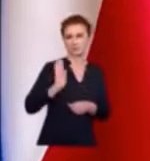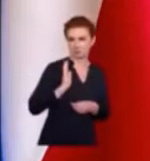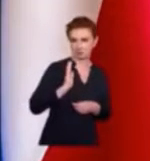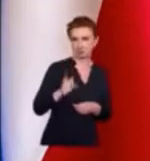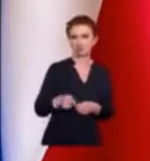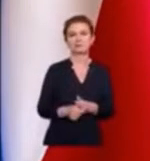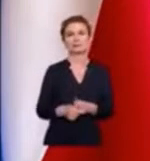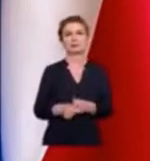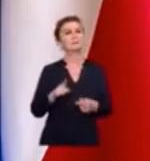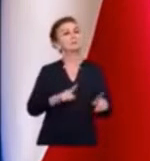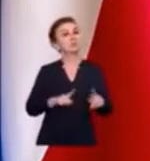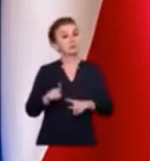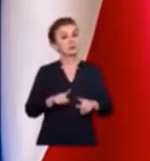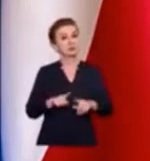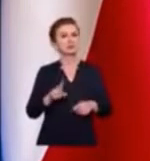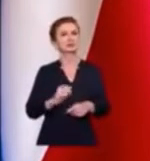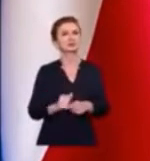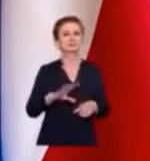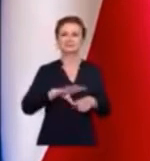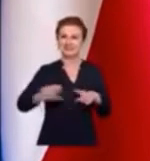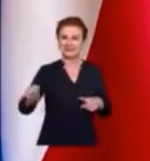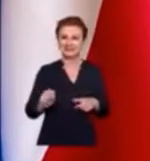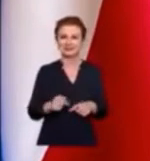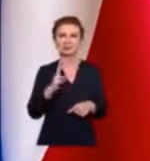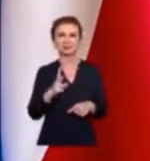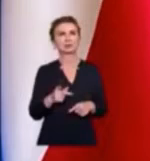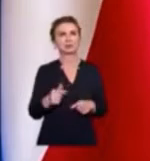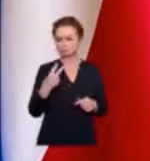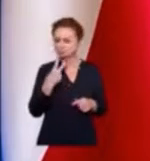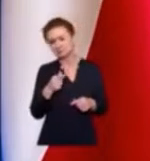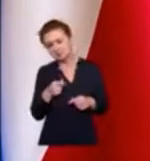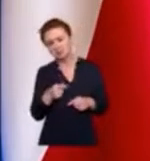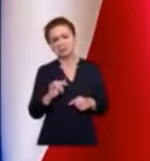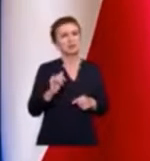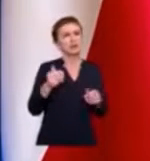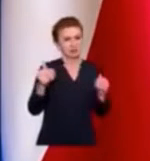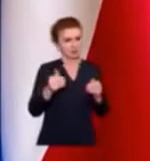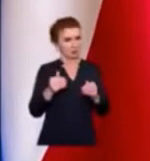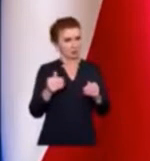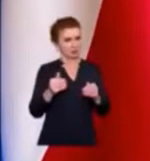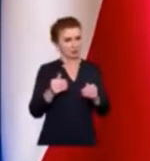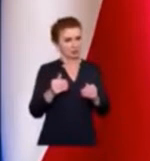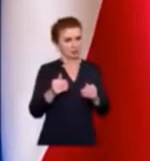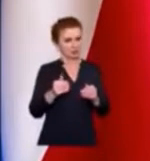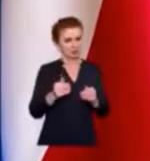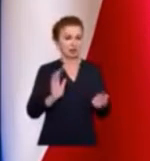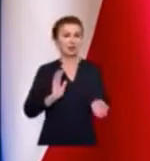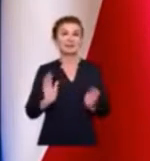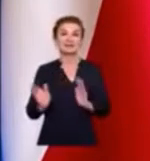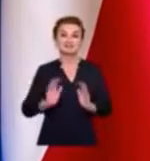reżimie, który w pełni, uwzględniając lokalne uwarunkowania, może zabezpieczyć czy nasze dzieci,